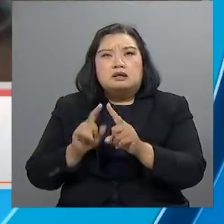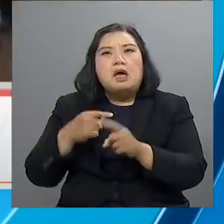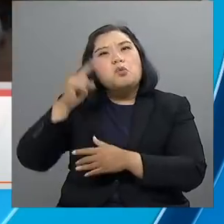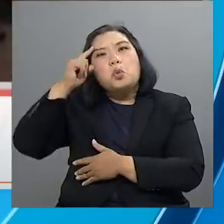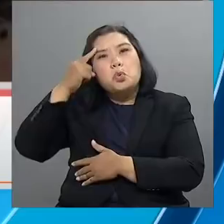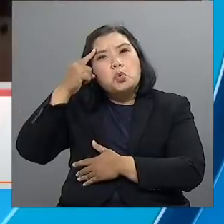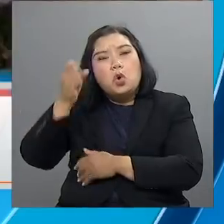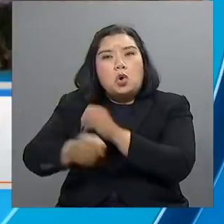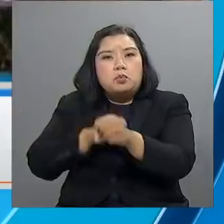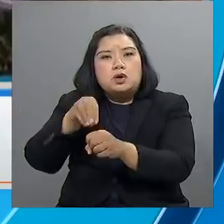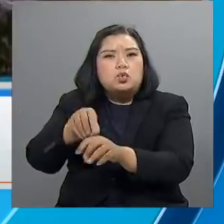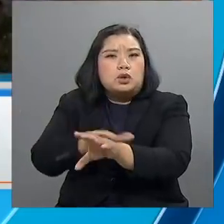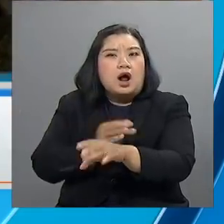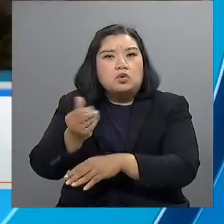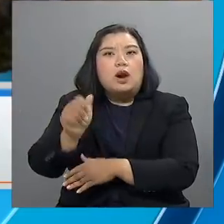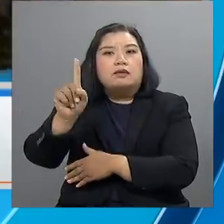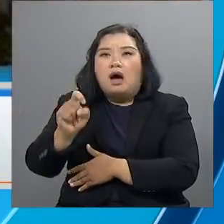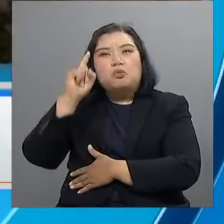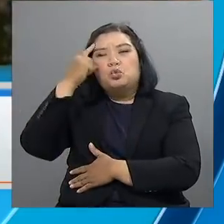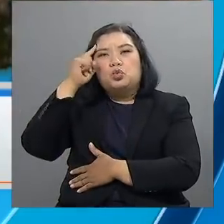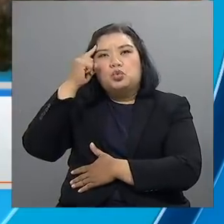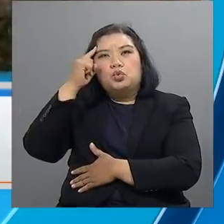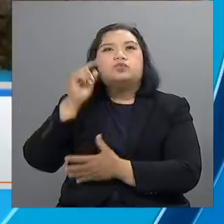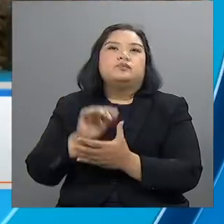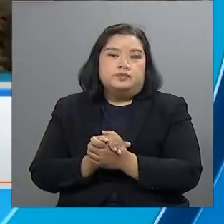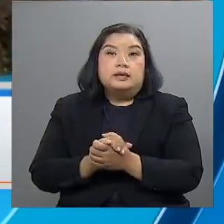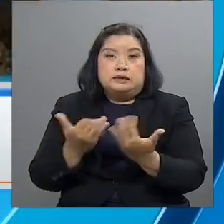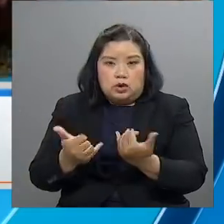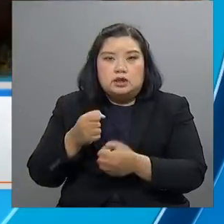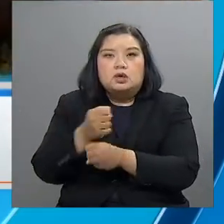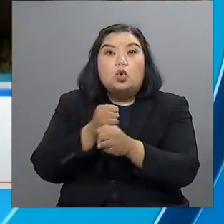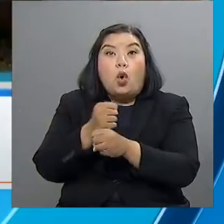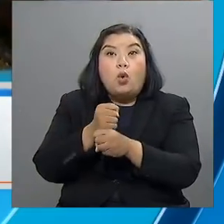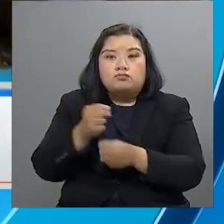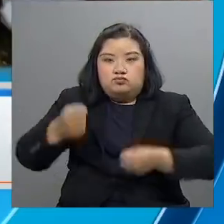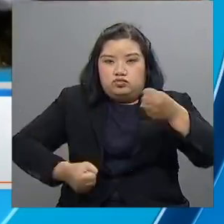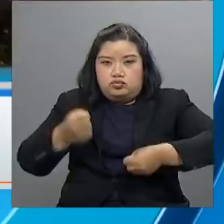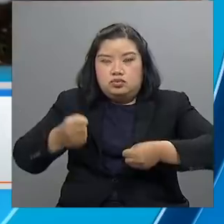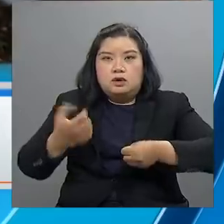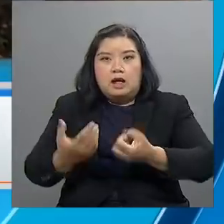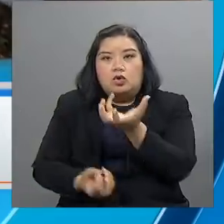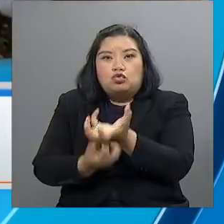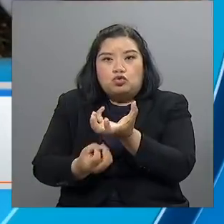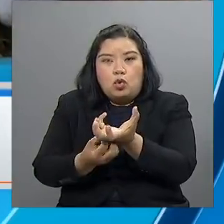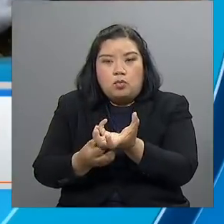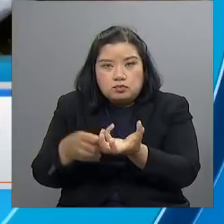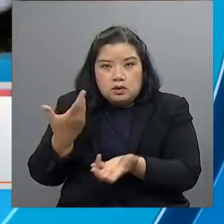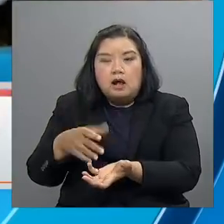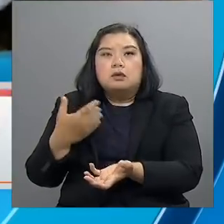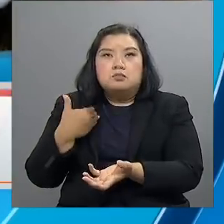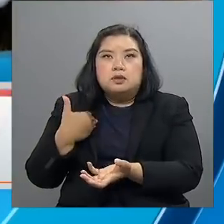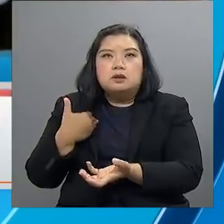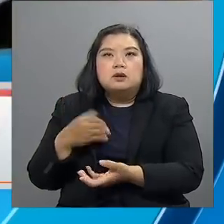ท่าไหร่ กี่ปีกันแน ่นะคะจริงๆนมแพะเนี่ยต้มร้อนๆนะคะแล้วก็ใส่ผงโกโก้เคยกินตอนเด็กๆอ